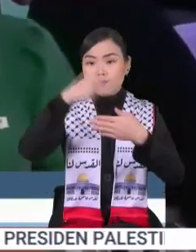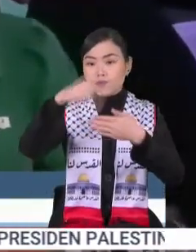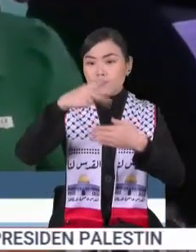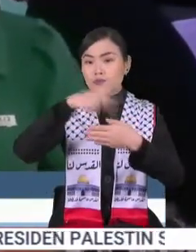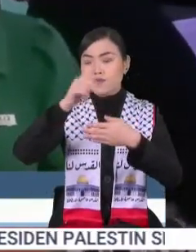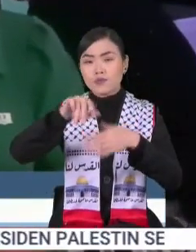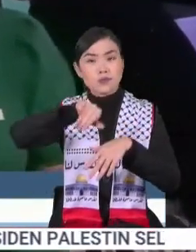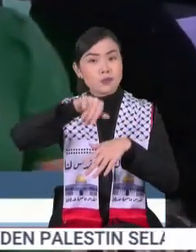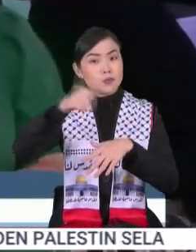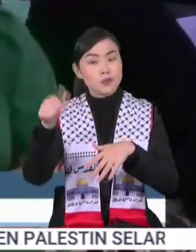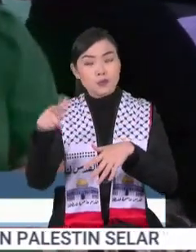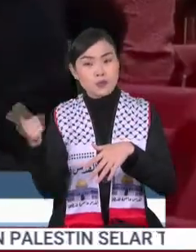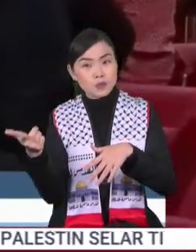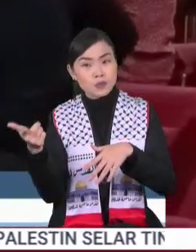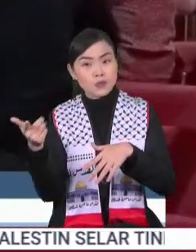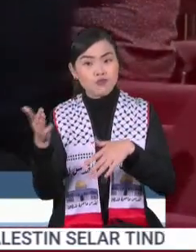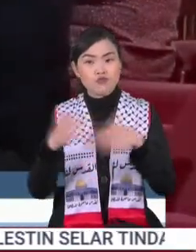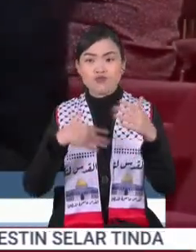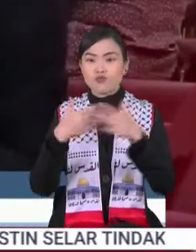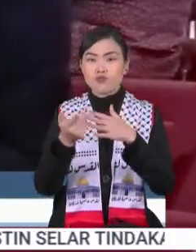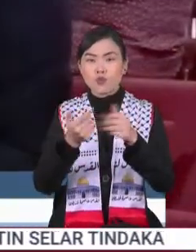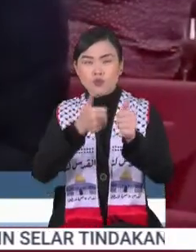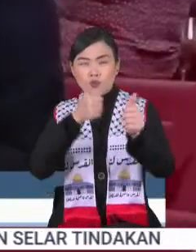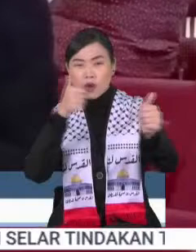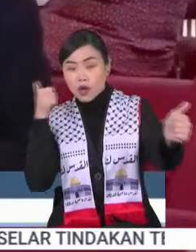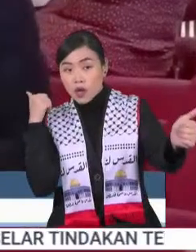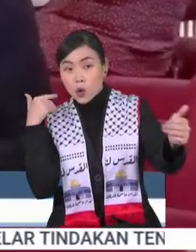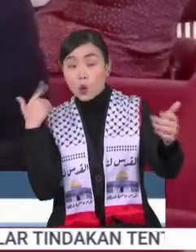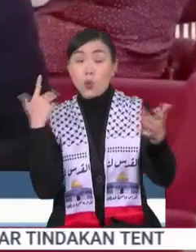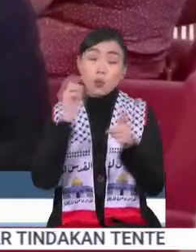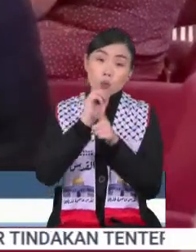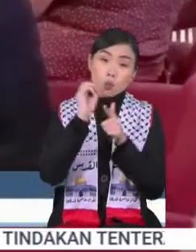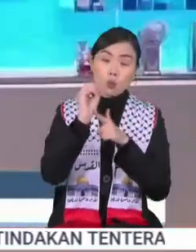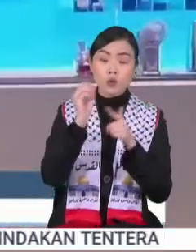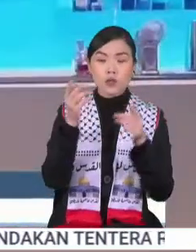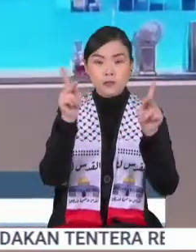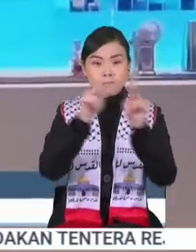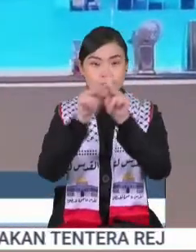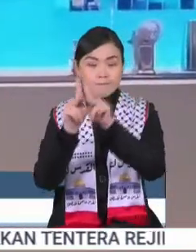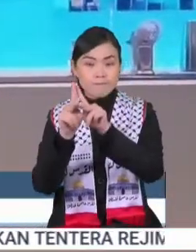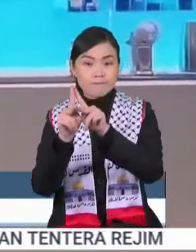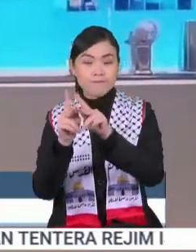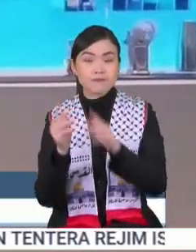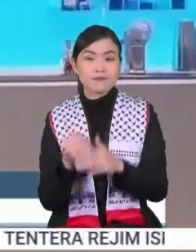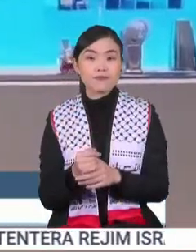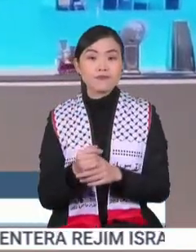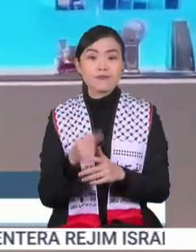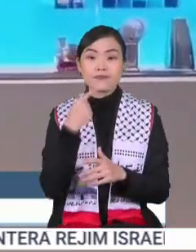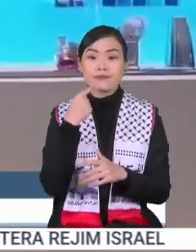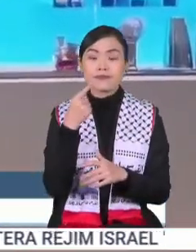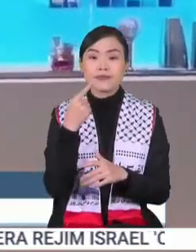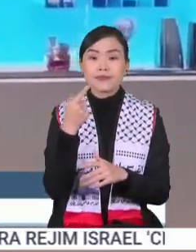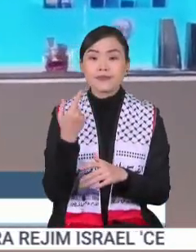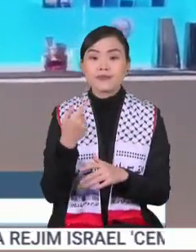kepada masyarakat Walau jauh di kawasan pedalaman belia berkikian majis ringkasam